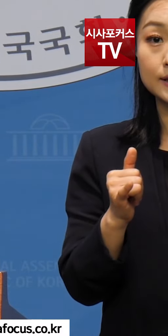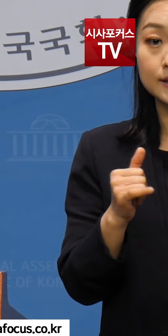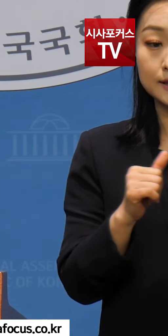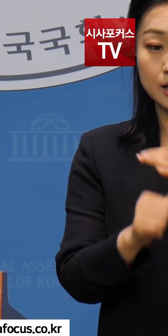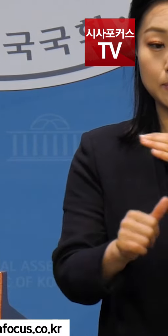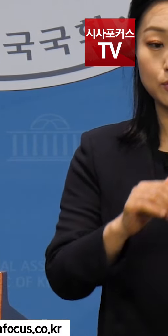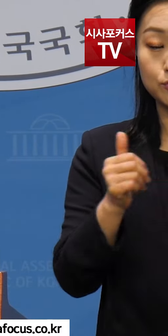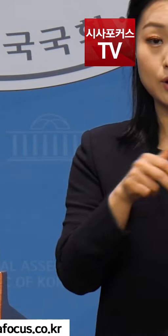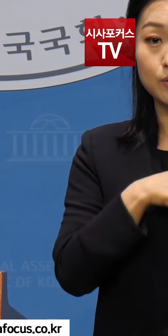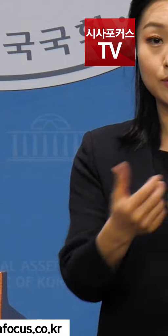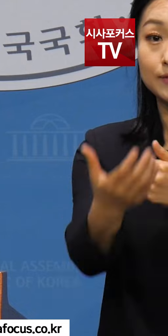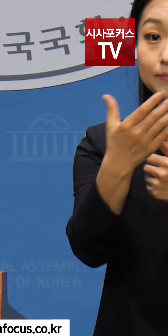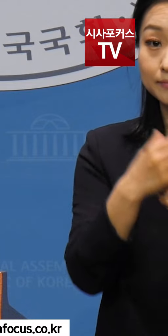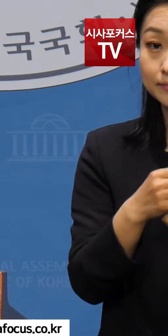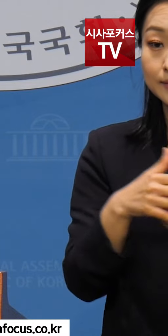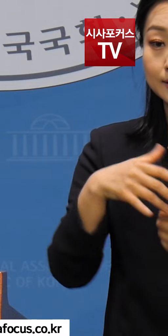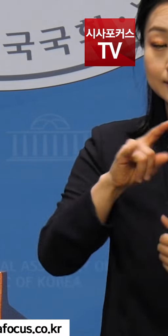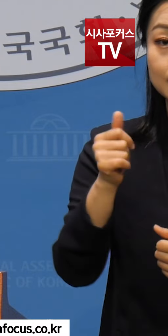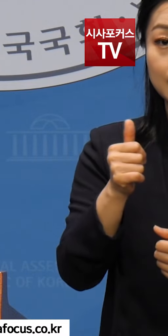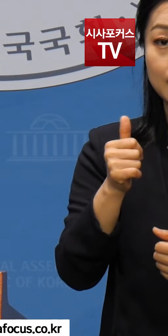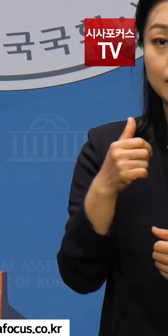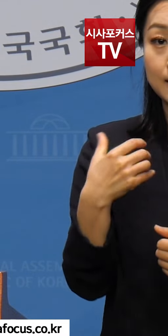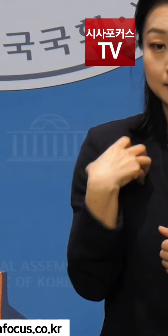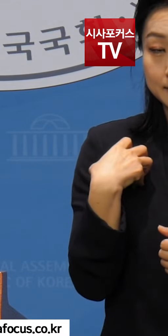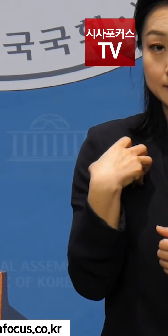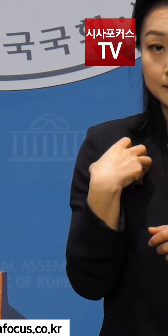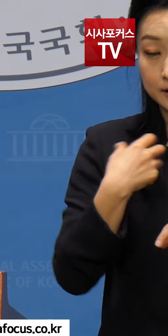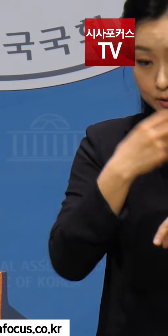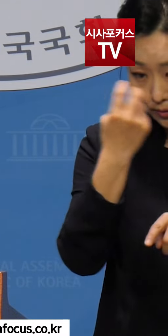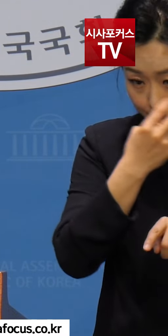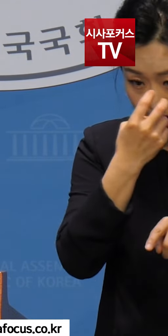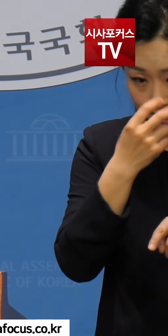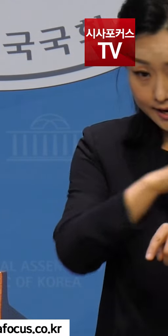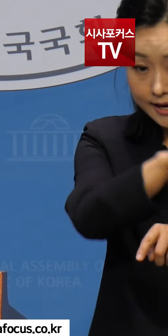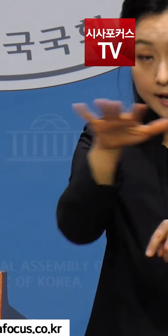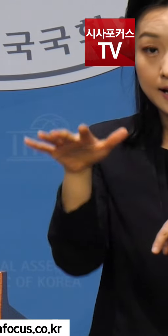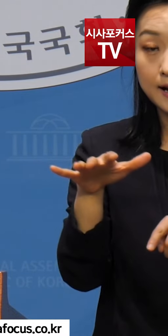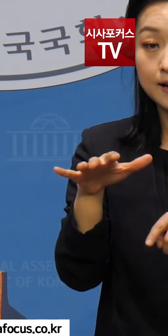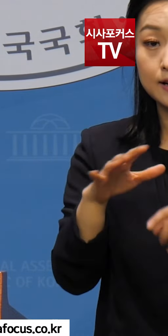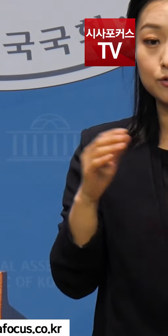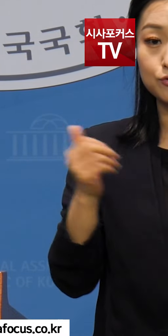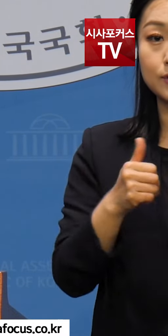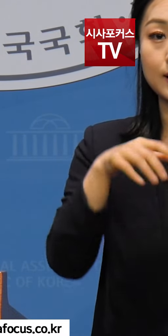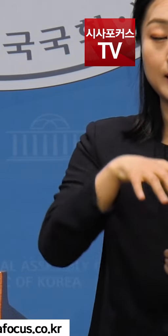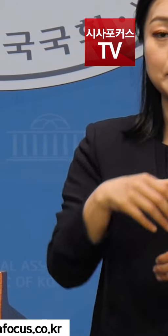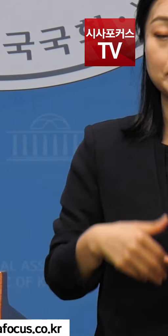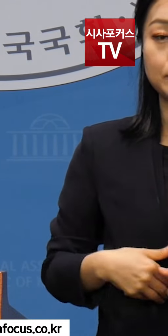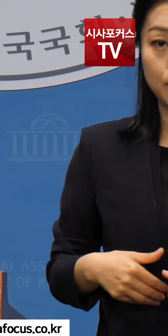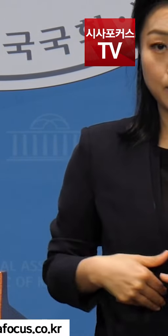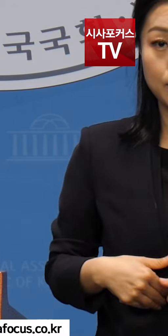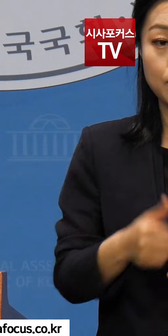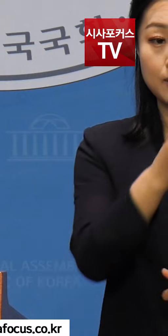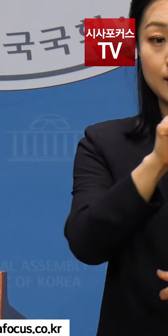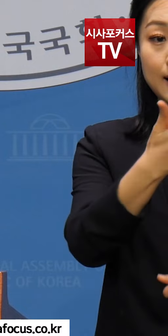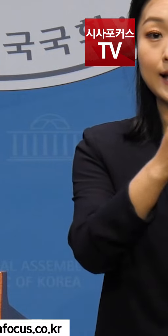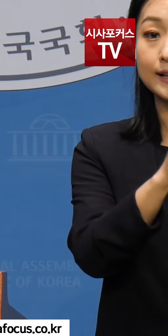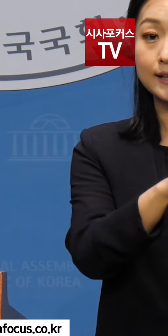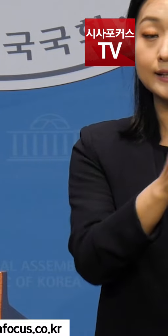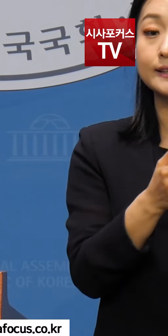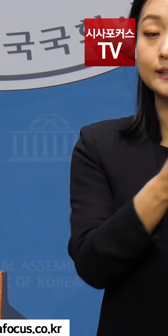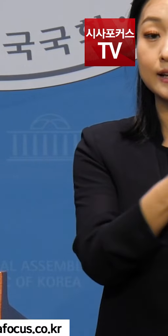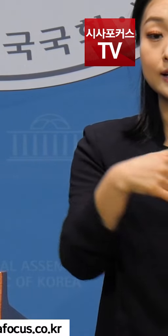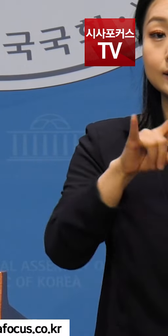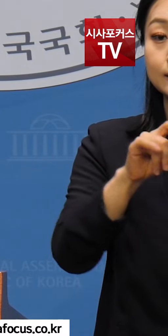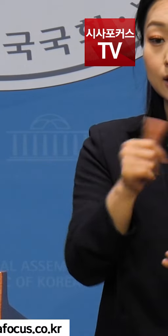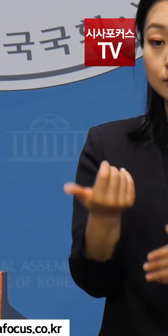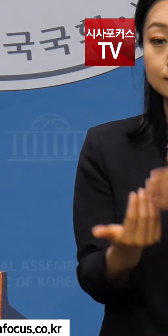국회의원이라면 최혜병 국정조사는 반대할 명분이 없다. 조국혁신당은 국민의힘 한동훈 대표에게